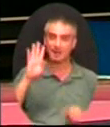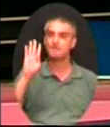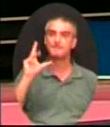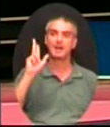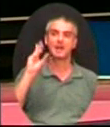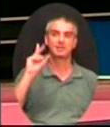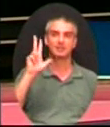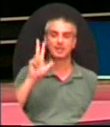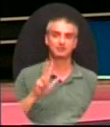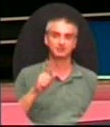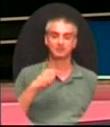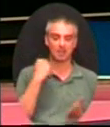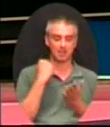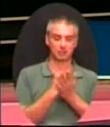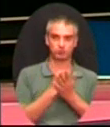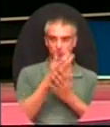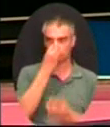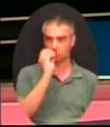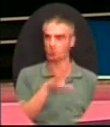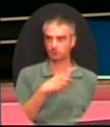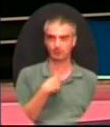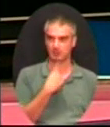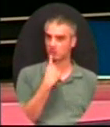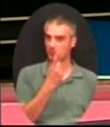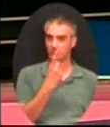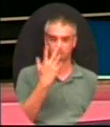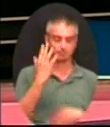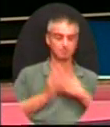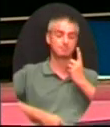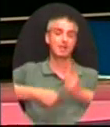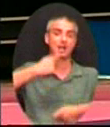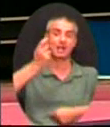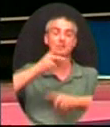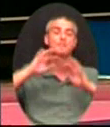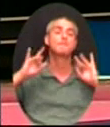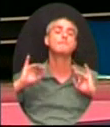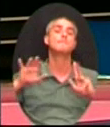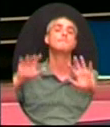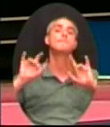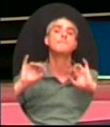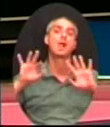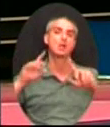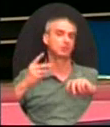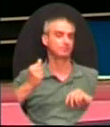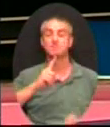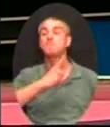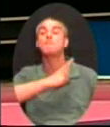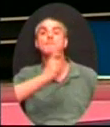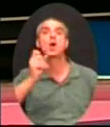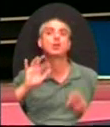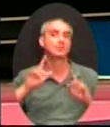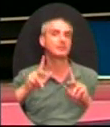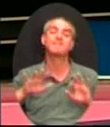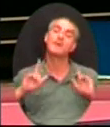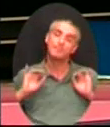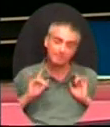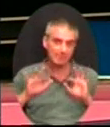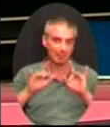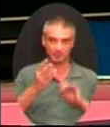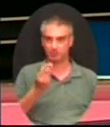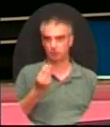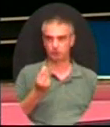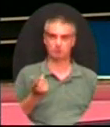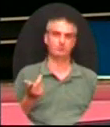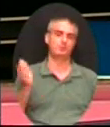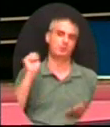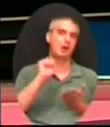אותה כשרות חוצפנית, הייתי אומרת, שמגלגלת מיליוני שקלים, אם לא מאות מיליוני ואם לא מיליארדי שקלים,